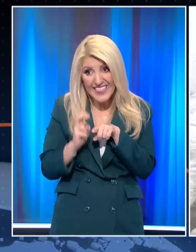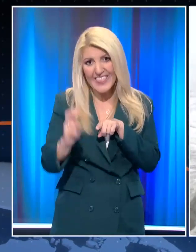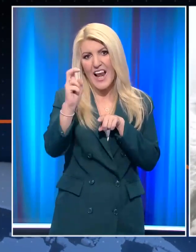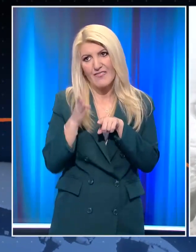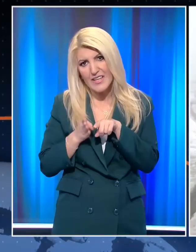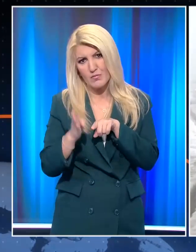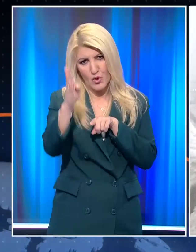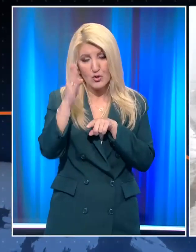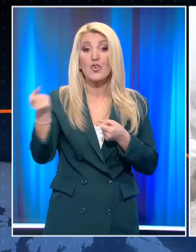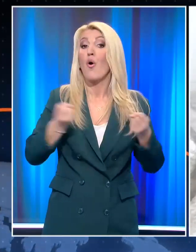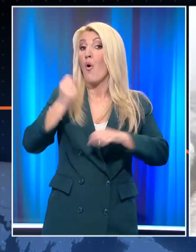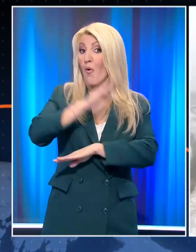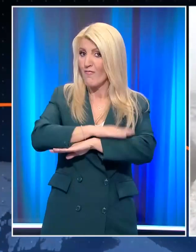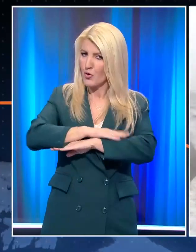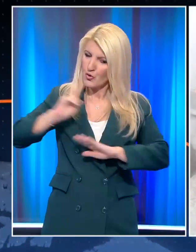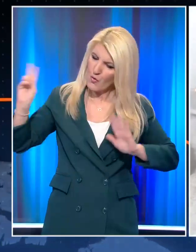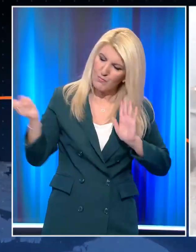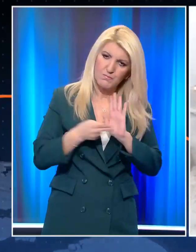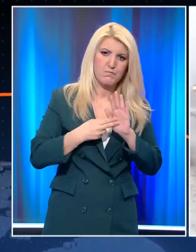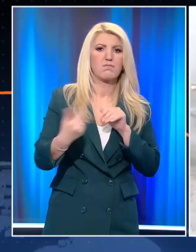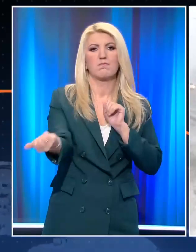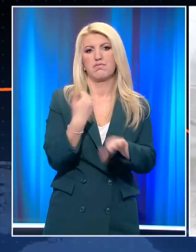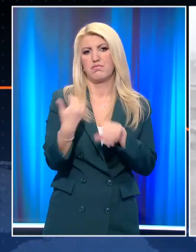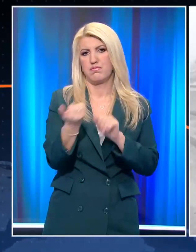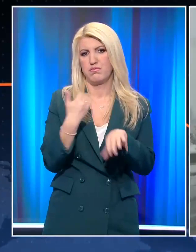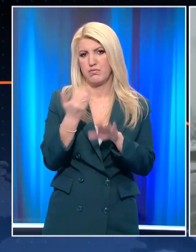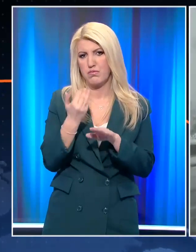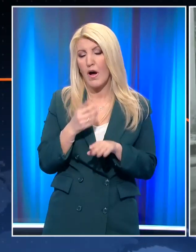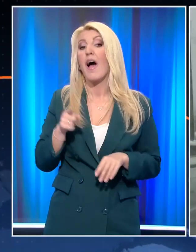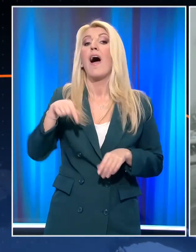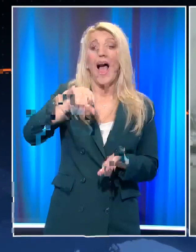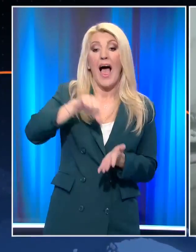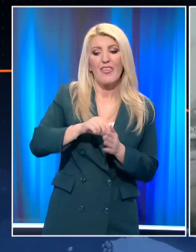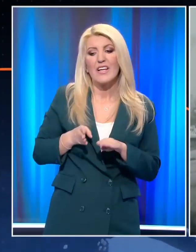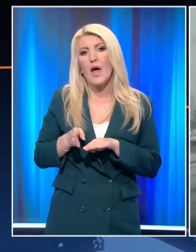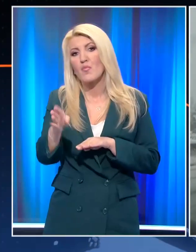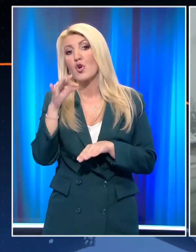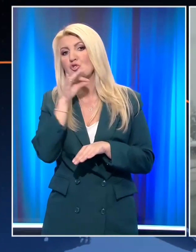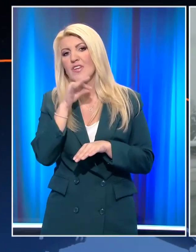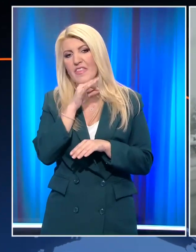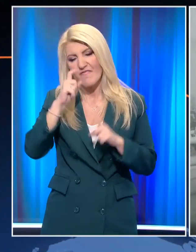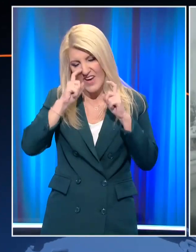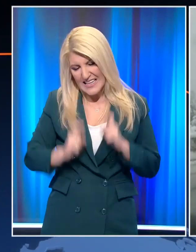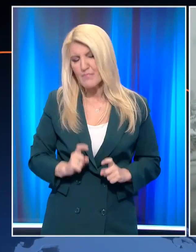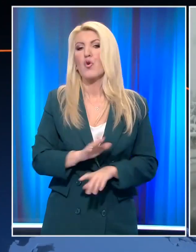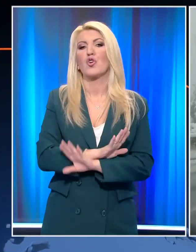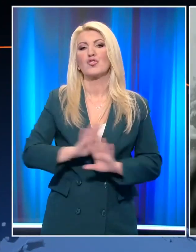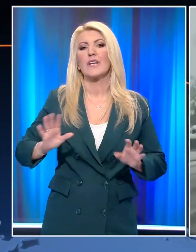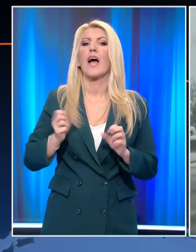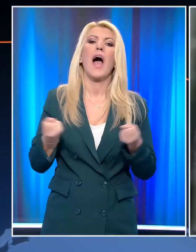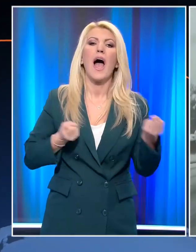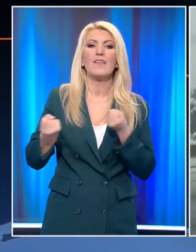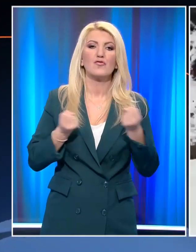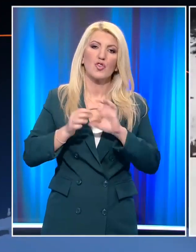3,5 τόνων από το 4ο χιλιόμετρο της παλιάς εθνικής οδού Αθηνών Θηβών προς Θήβα, ενώ για τα γιοταχή η κίνησή τους επιτρέπεται μόνο με χρήση